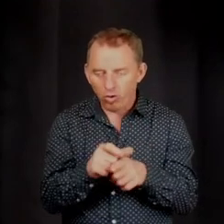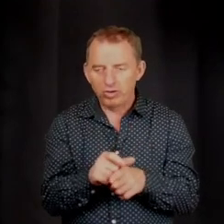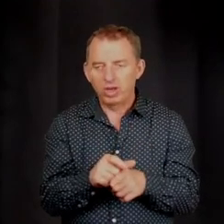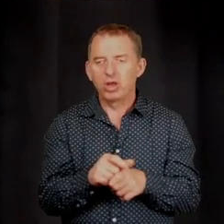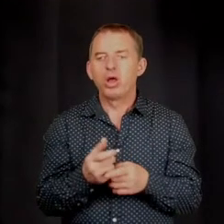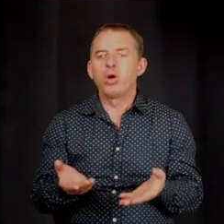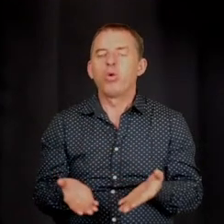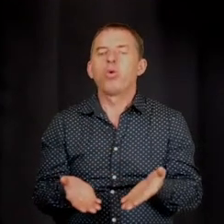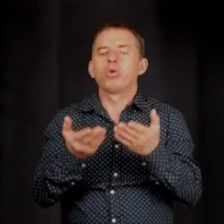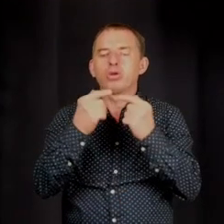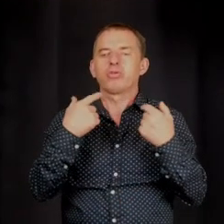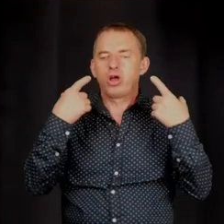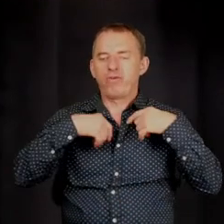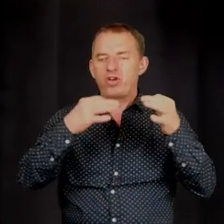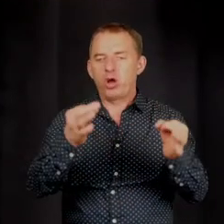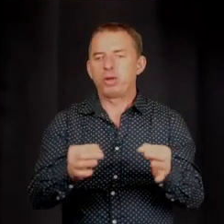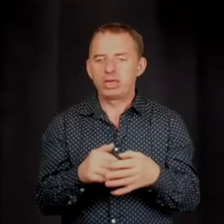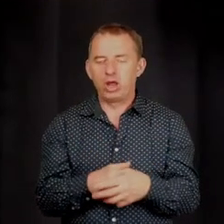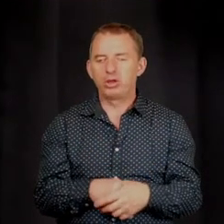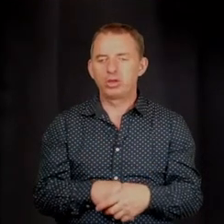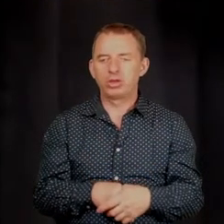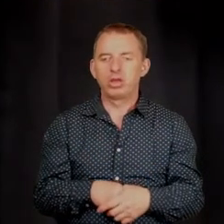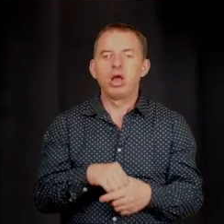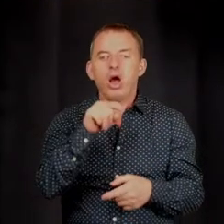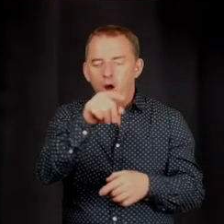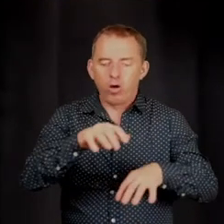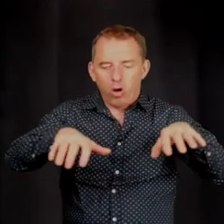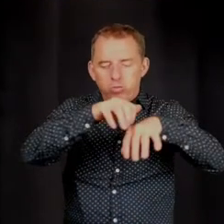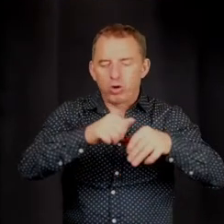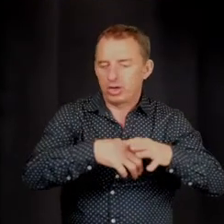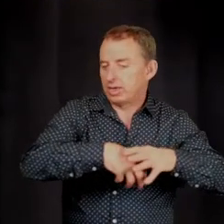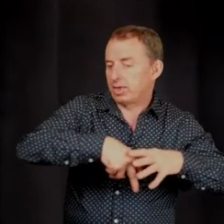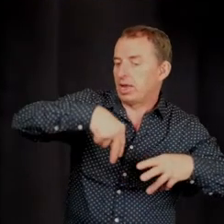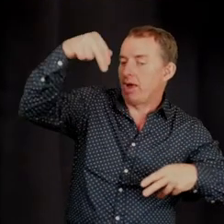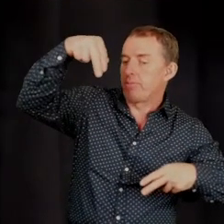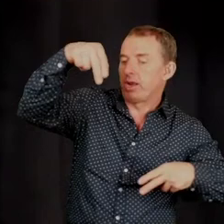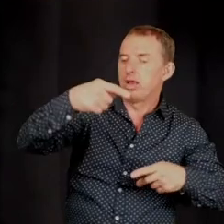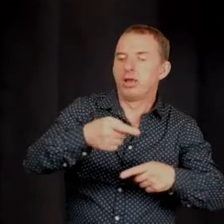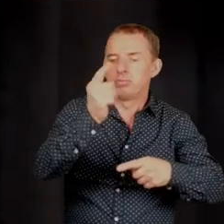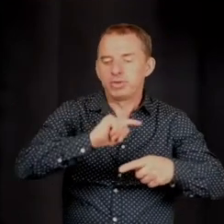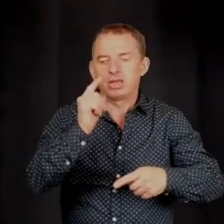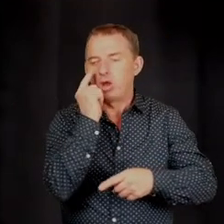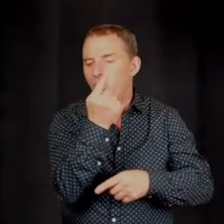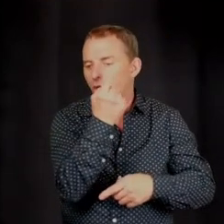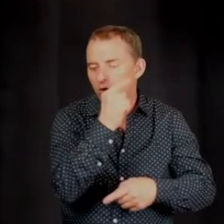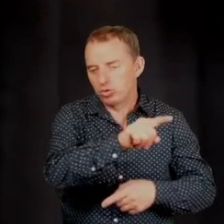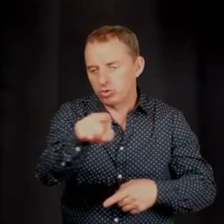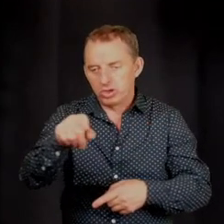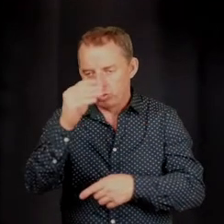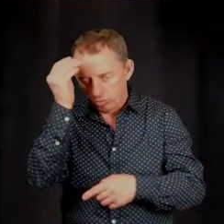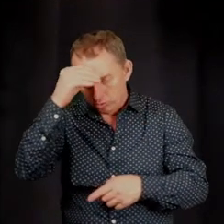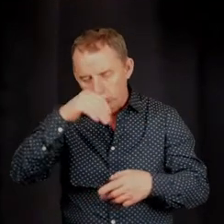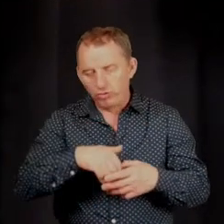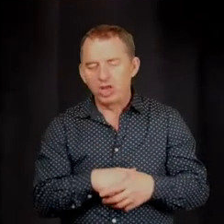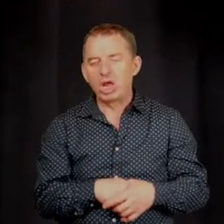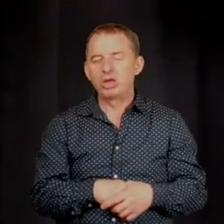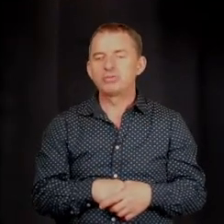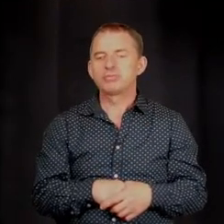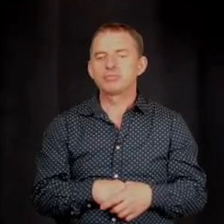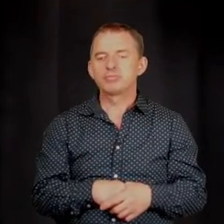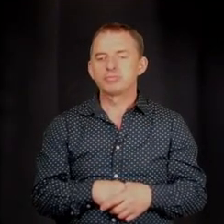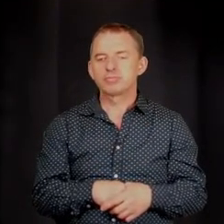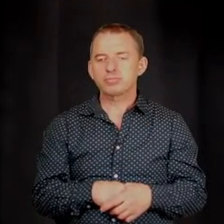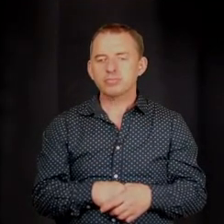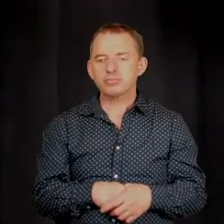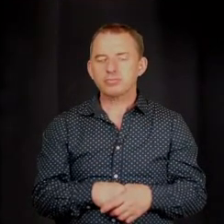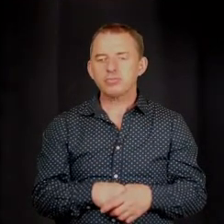ich obecności. And a cloud received him out of their sight. I obłok zabrał go im sprzed oczu. Now the angels must have asked God this because Jesus hadn't ascended